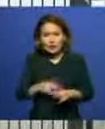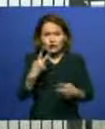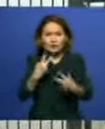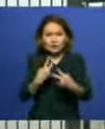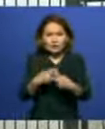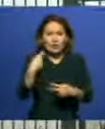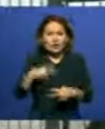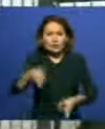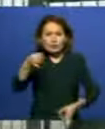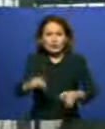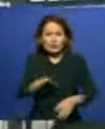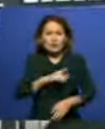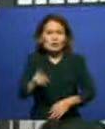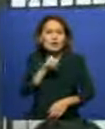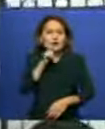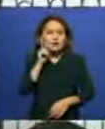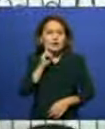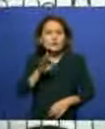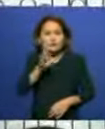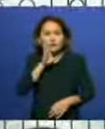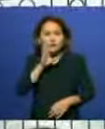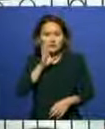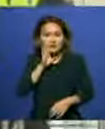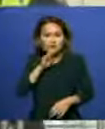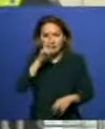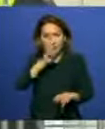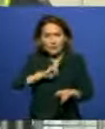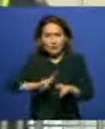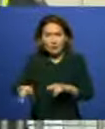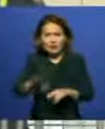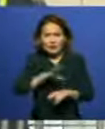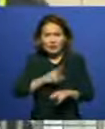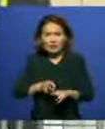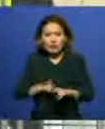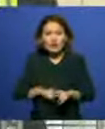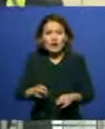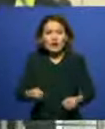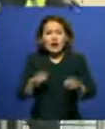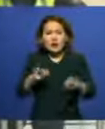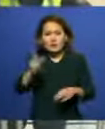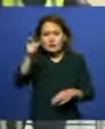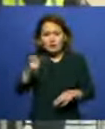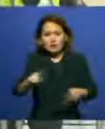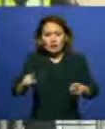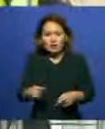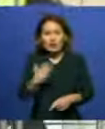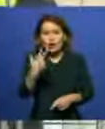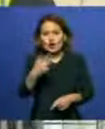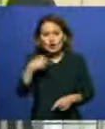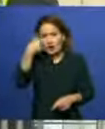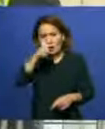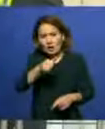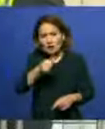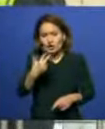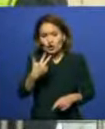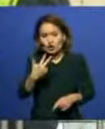екен. Бұл күн жас қыздың жоғалған уақытымен тұспа-тұс келеді. Тергеу материалдарына сүйенсек, ол соңғы 3 жылда 3 адамның қанын мойнына